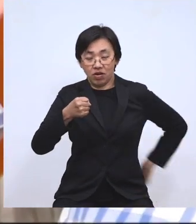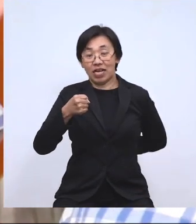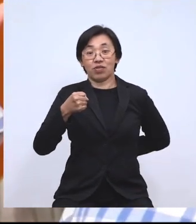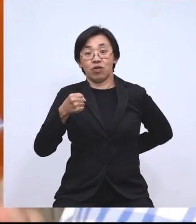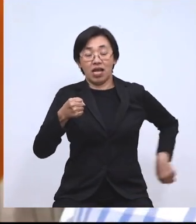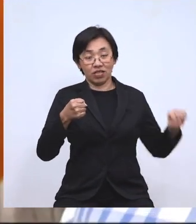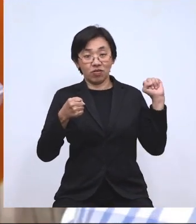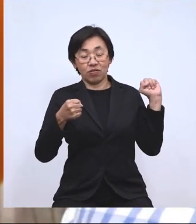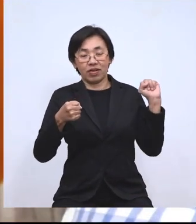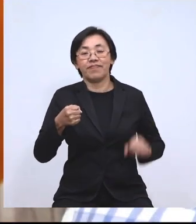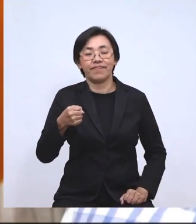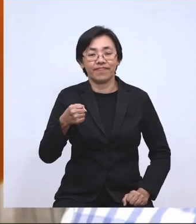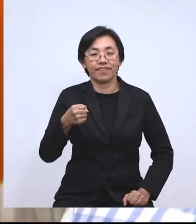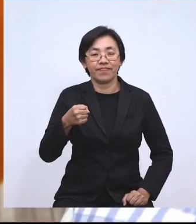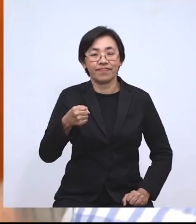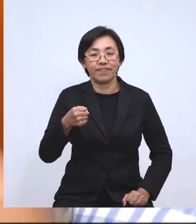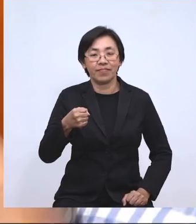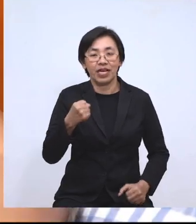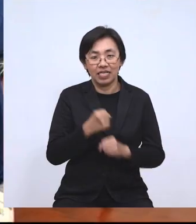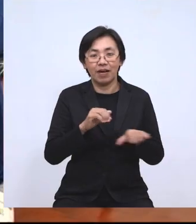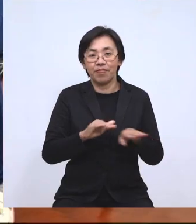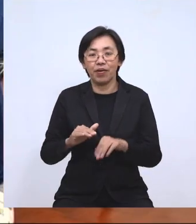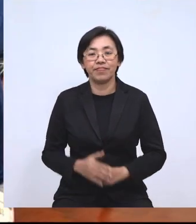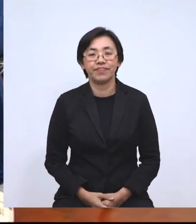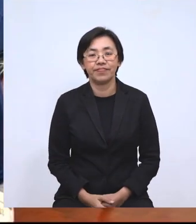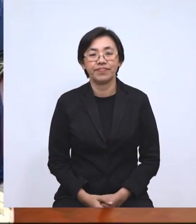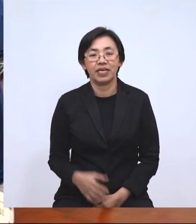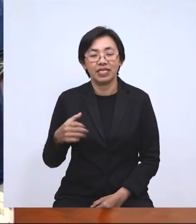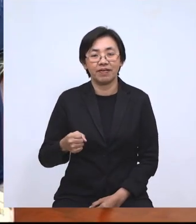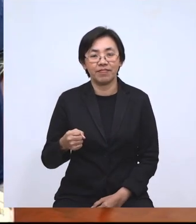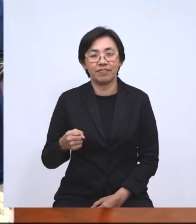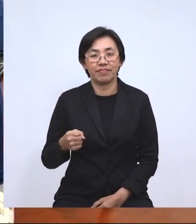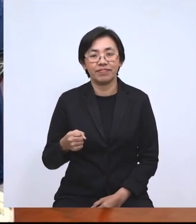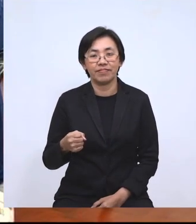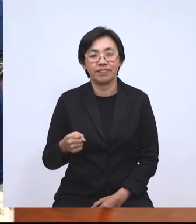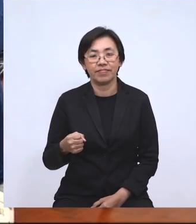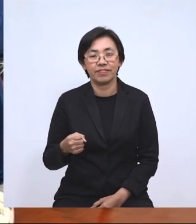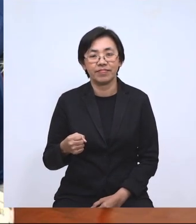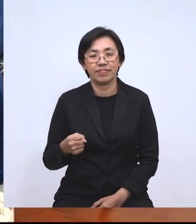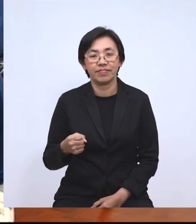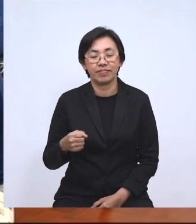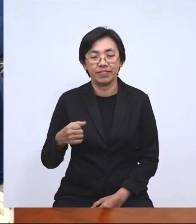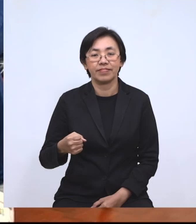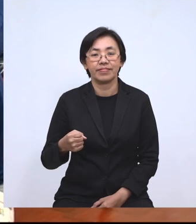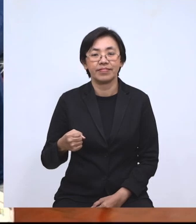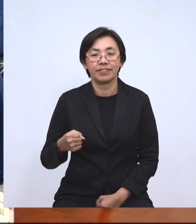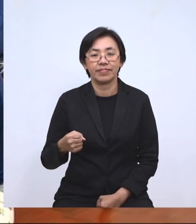นะมอสมาฝึกกันคนละอัน ท ำไปพร้อมกันคนละอัน จับ แก้วครับ